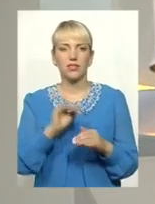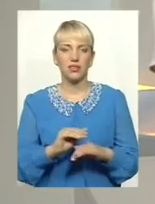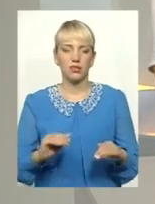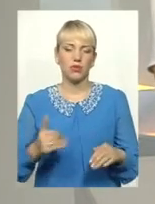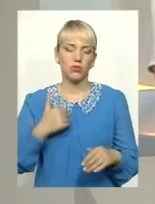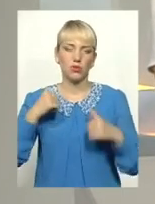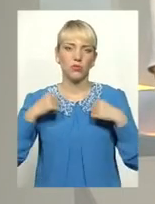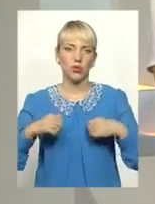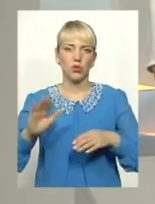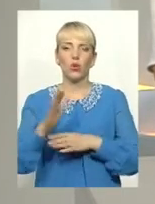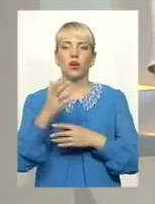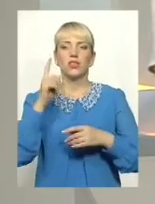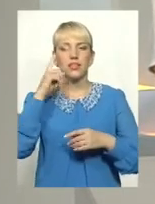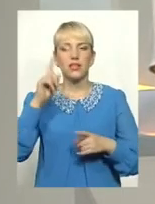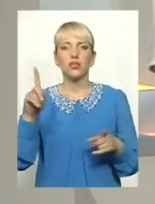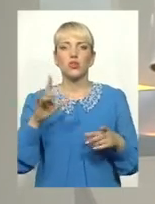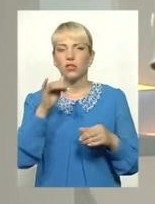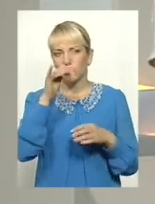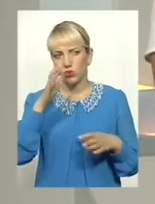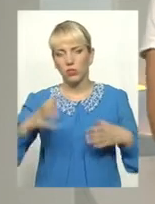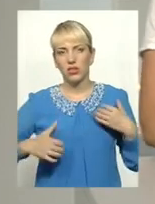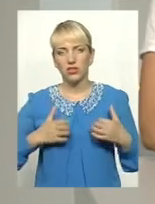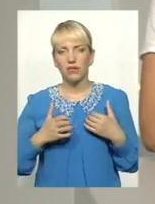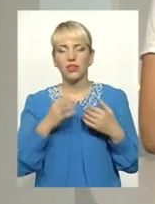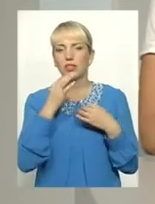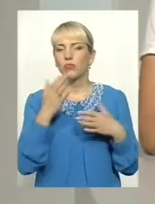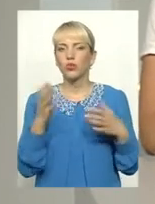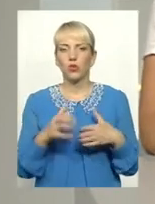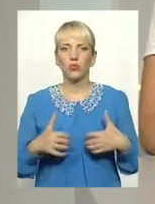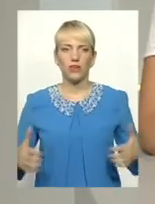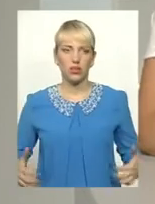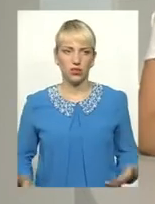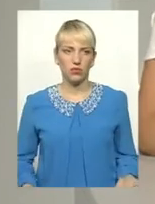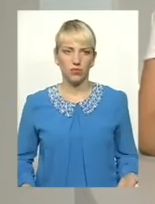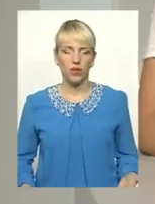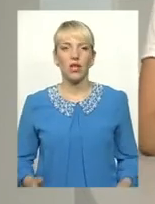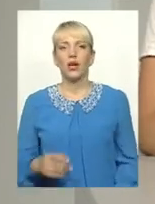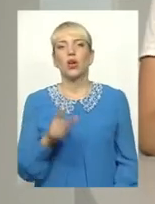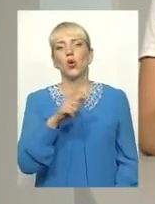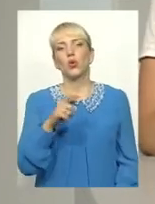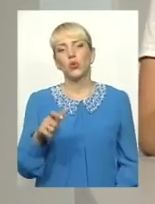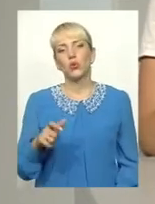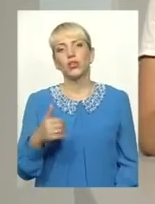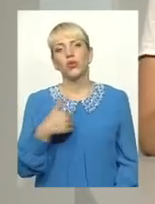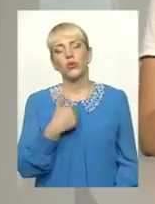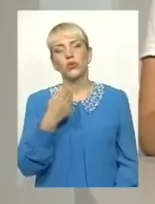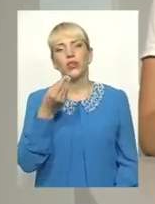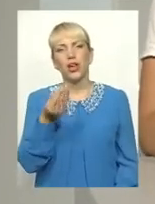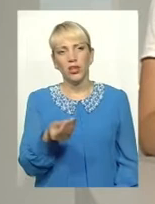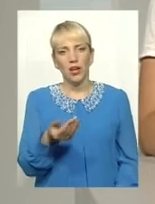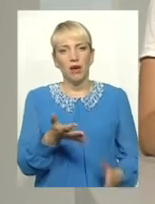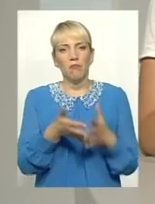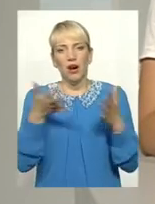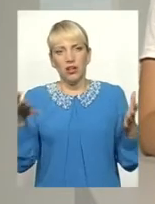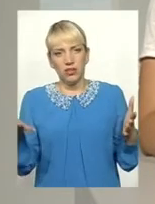вони можуть не переживати за будь-яку тварину. Люди з другого боку хочуть дати максимум